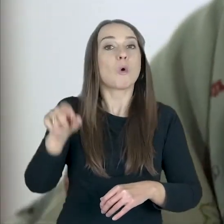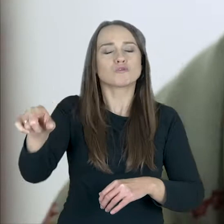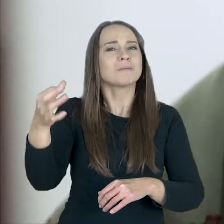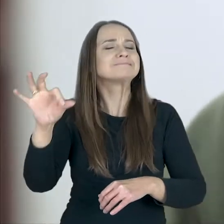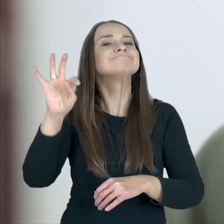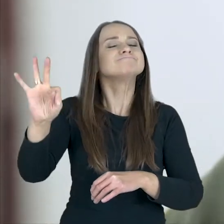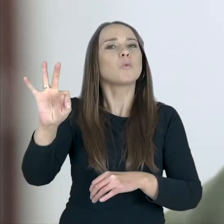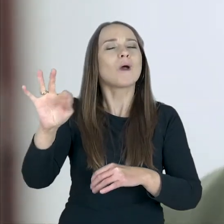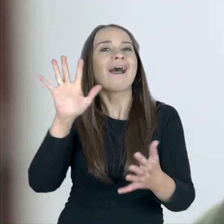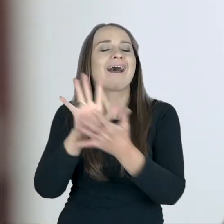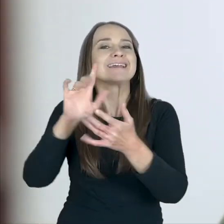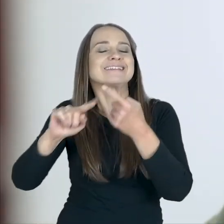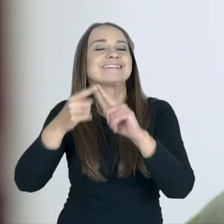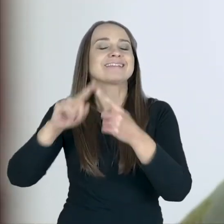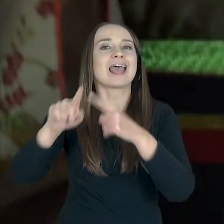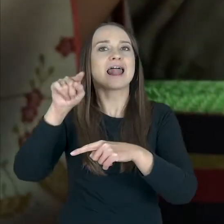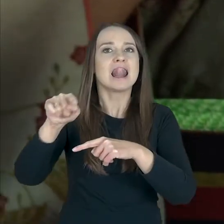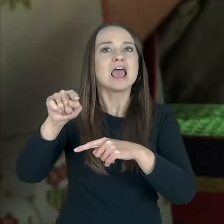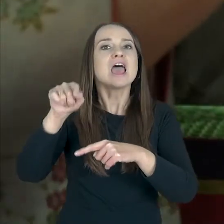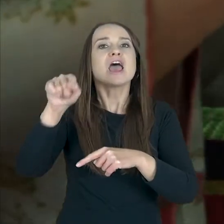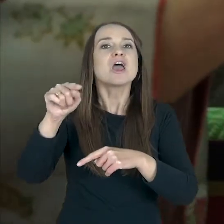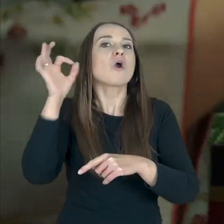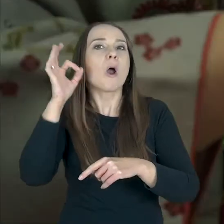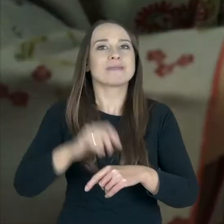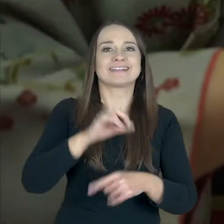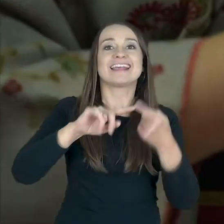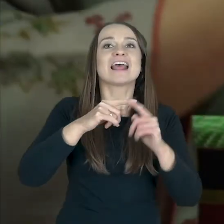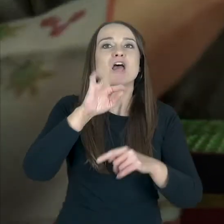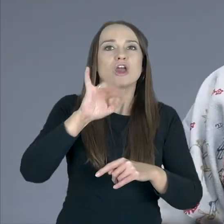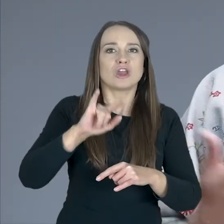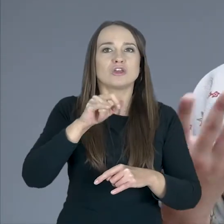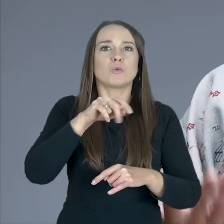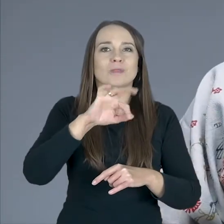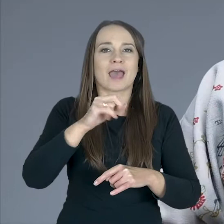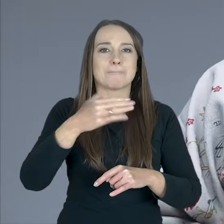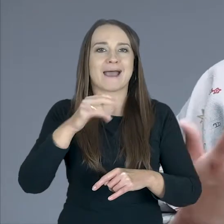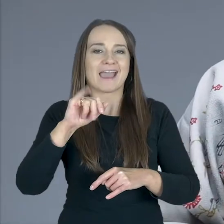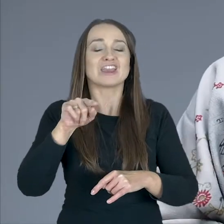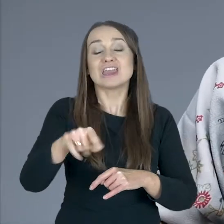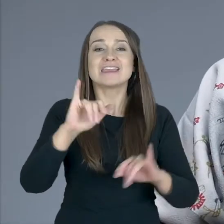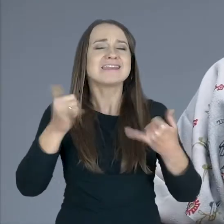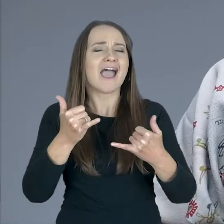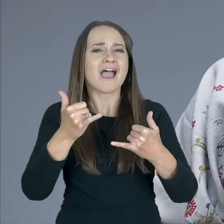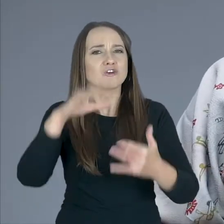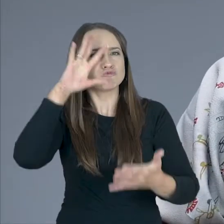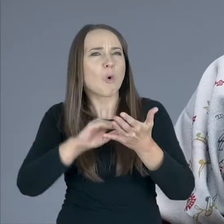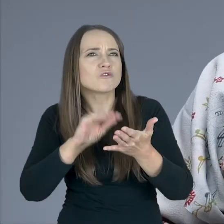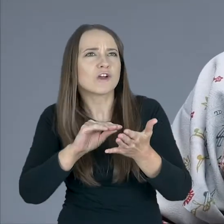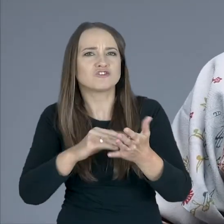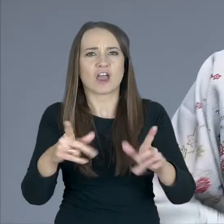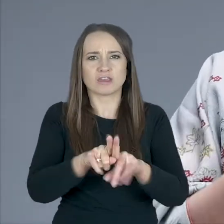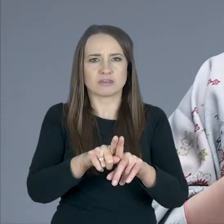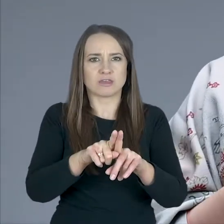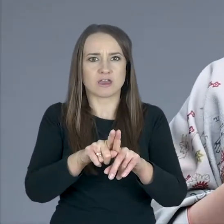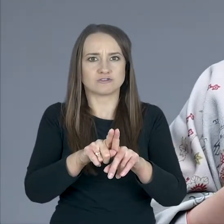się w kobiecym stylu Jiutamai. Sposobem na poznawanie i bezpośrednie doświadczanie,